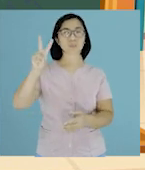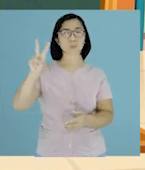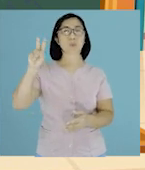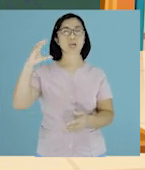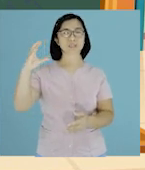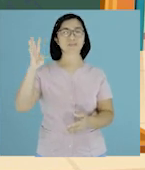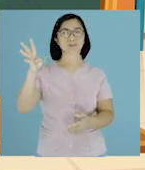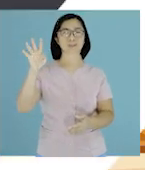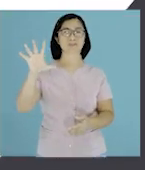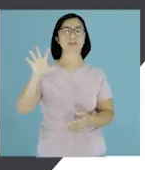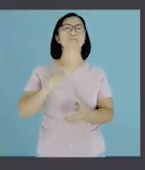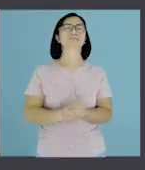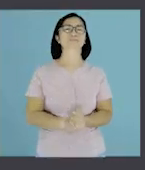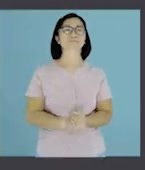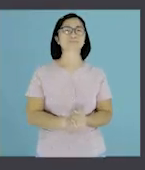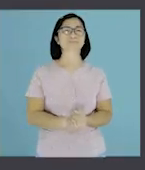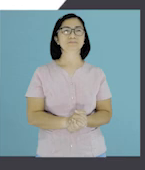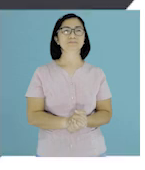3,245.